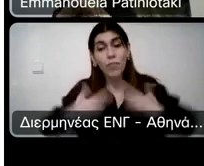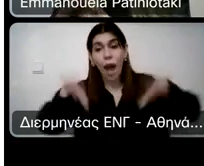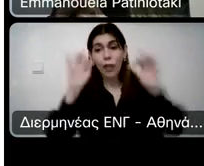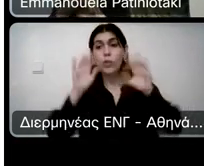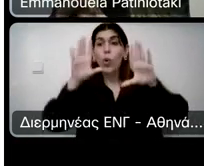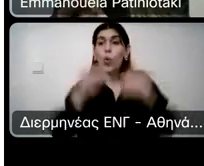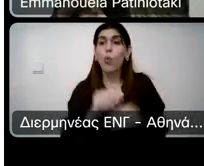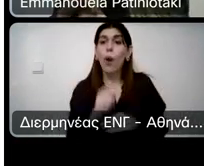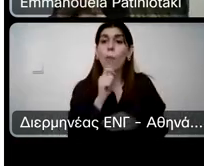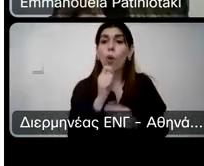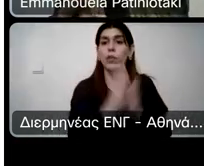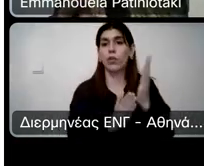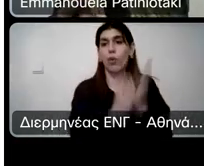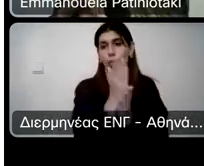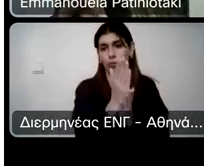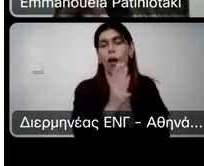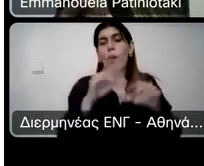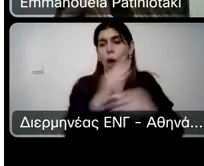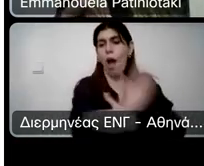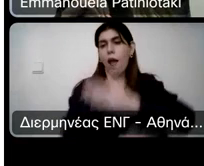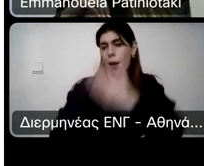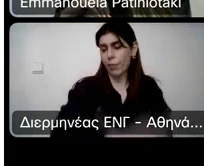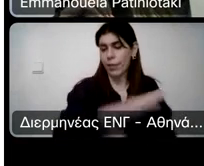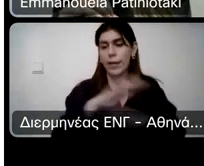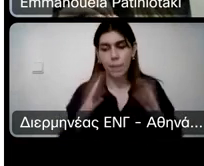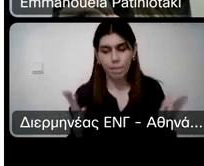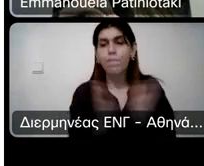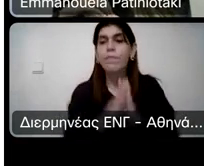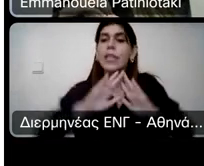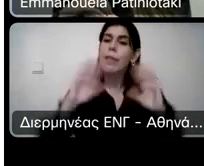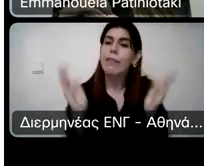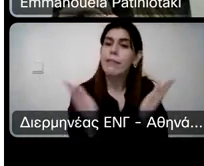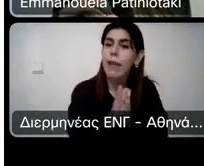αναπηρία, λέγοντάς σας ότι μέσα στους κύκλους των αναπήρων